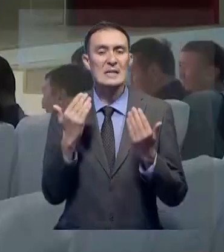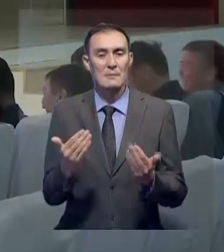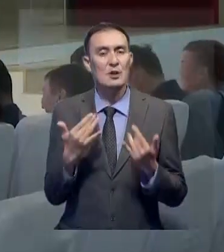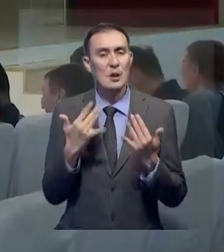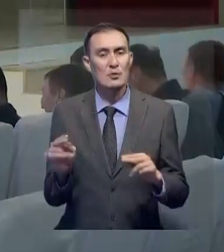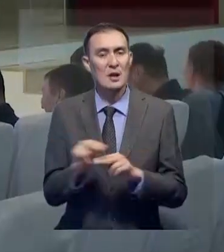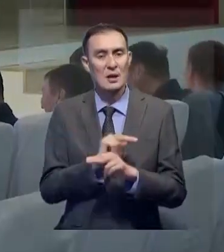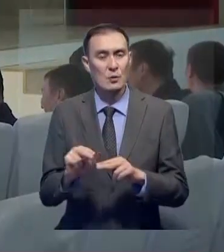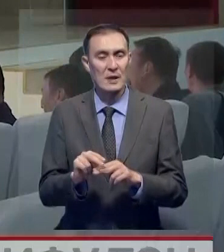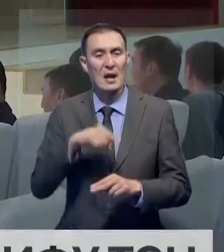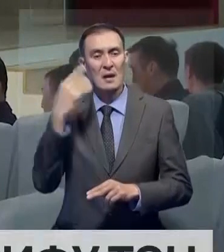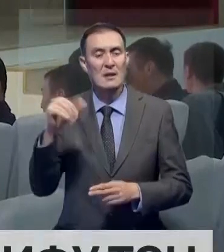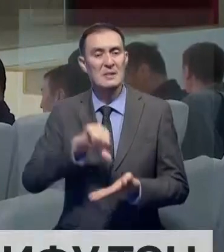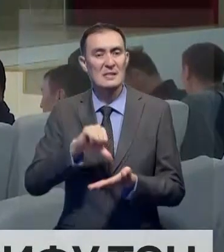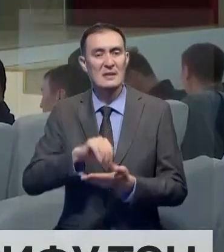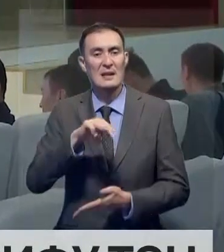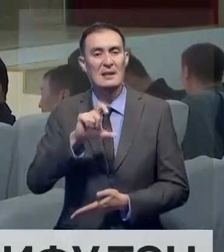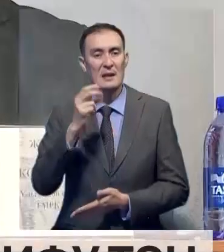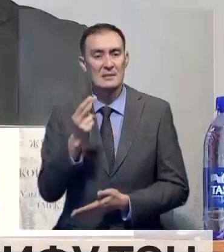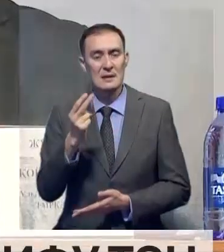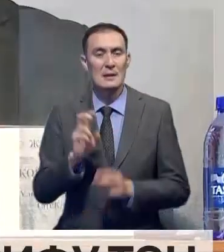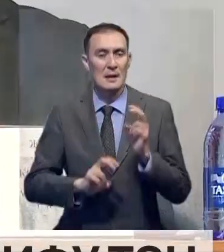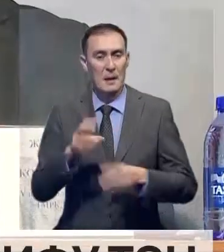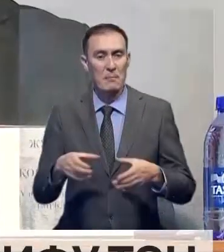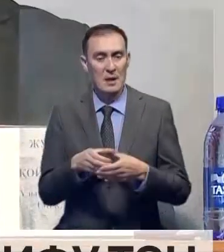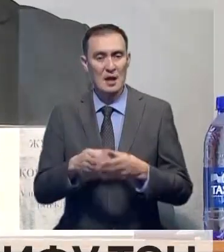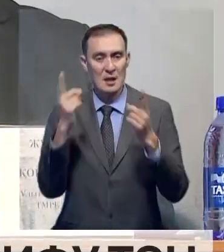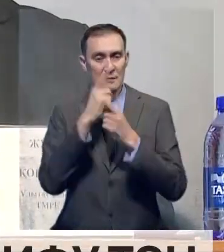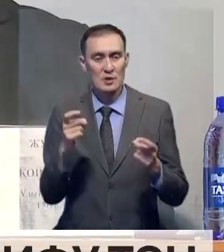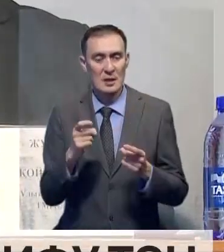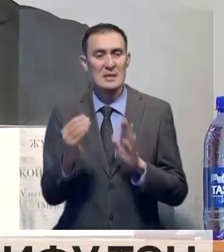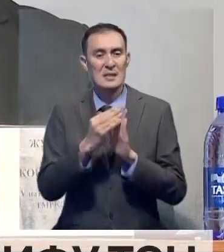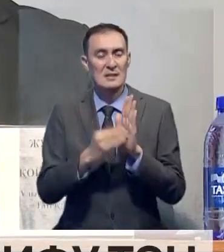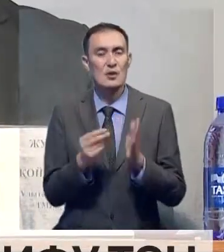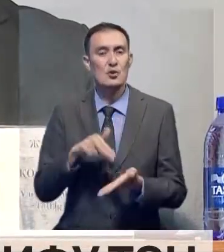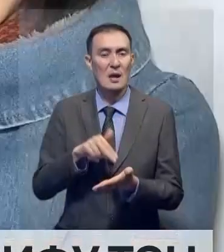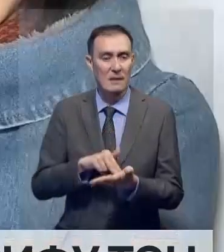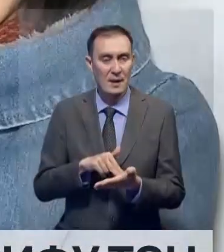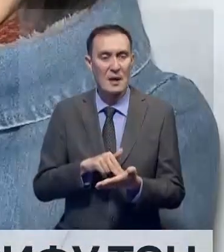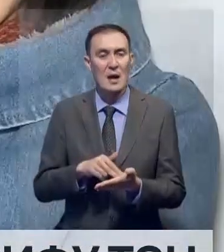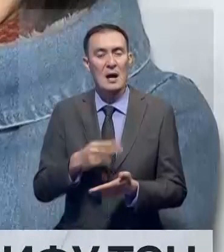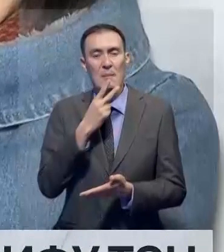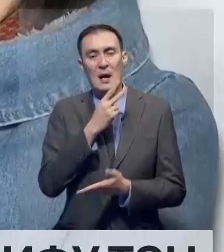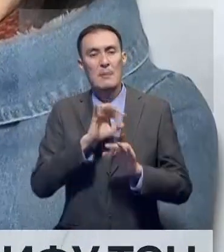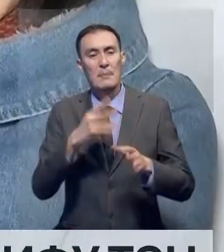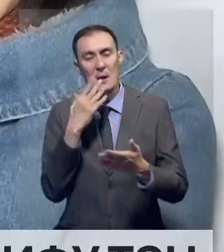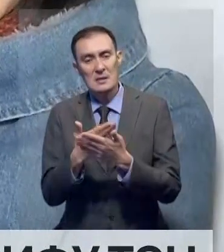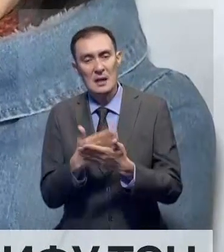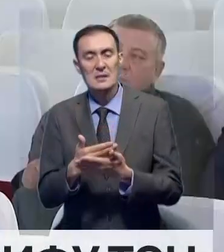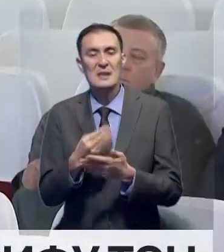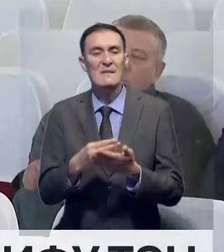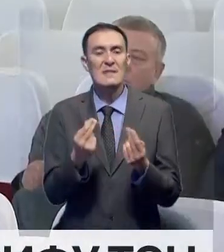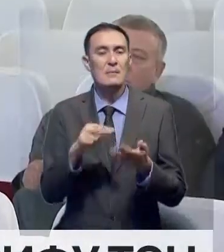и теперь требует корректировки, говорят представители ТЭЦ. Они озвучили все составляющие тарифа, ознакомили присутствующих